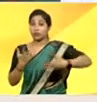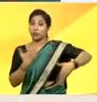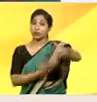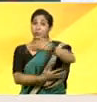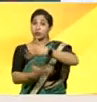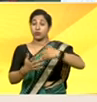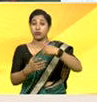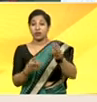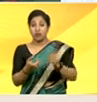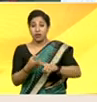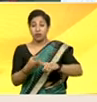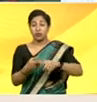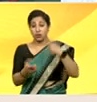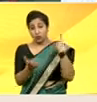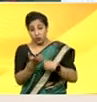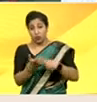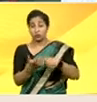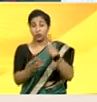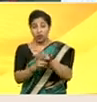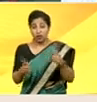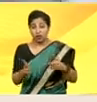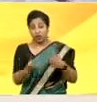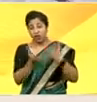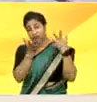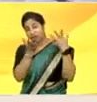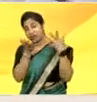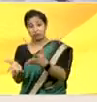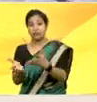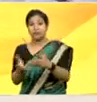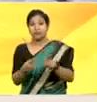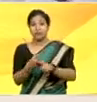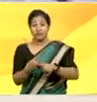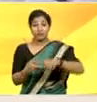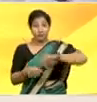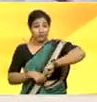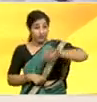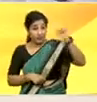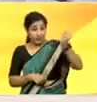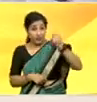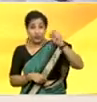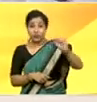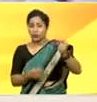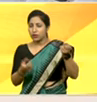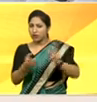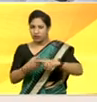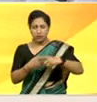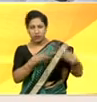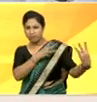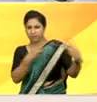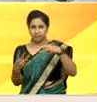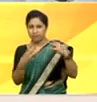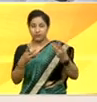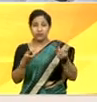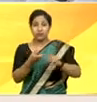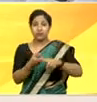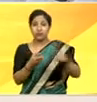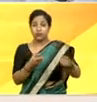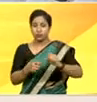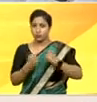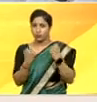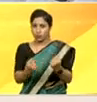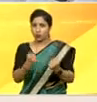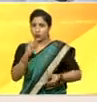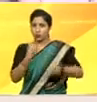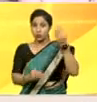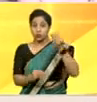कई तरह के प्रतिबंध भी लगा दिए थे। इस संघर्ष में अद्भुत वीरता दिखाते हुए